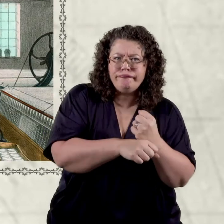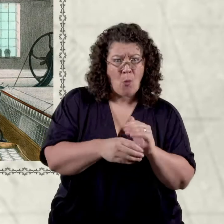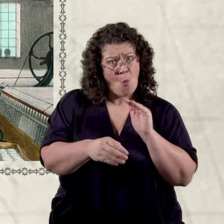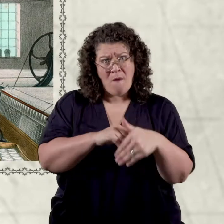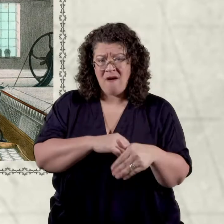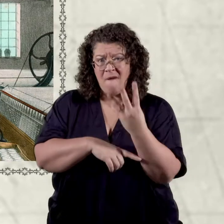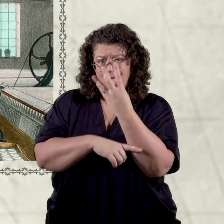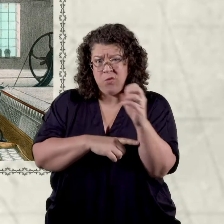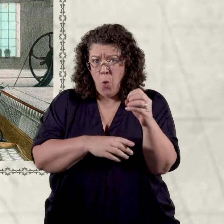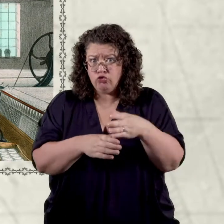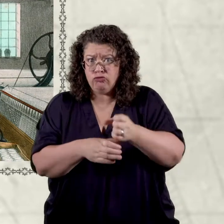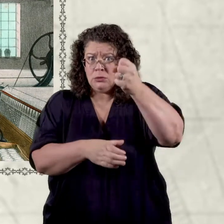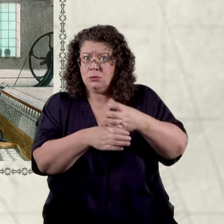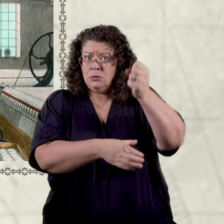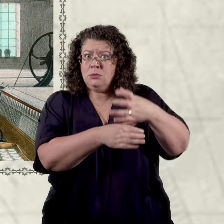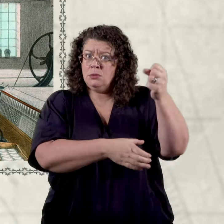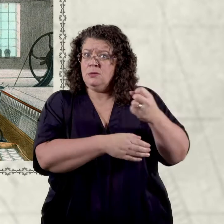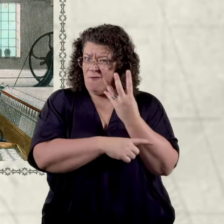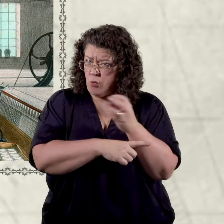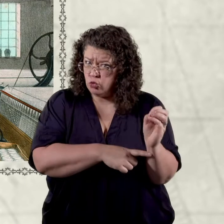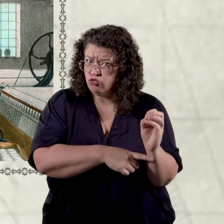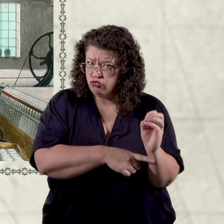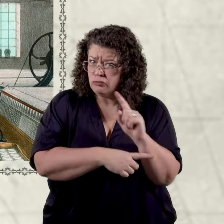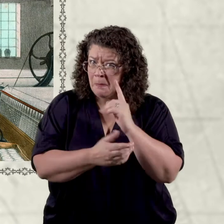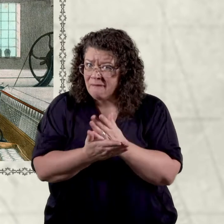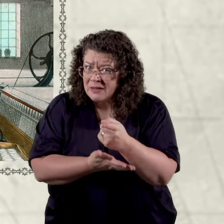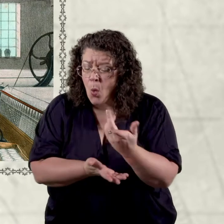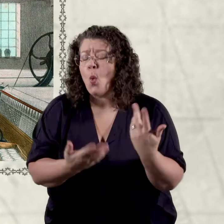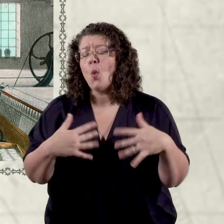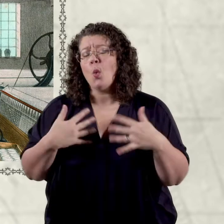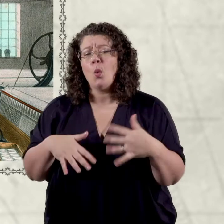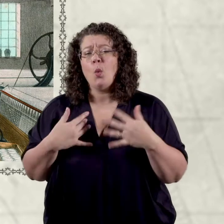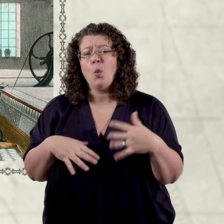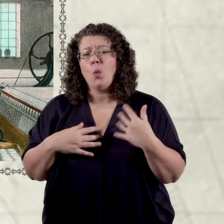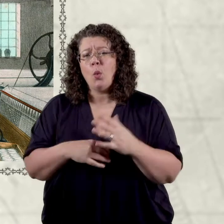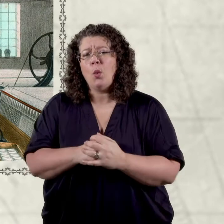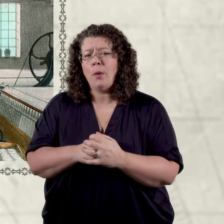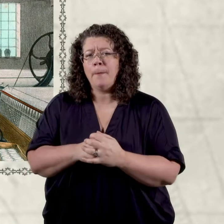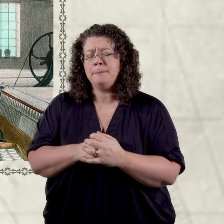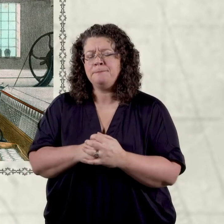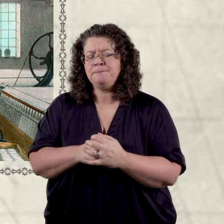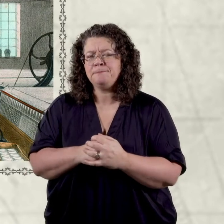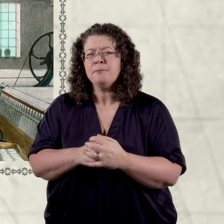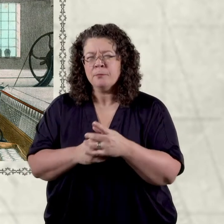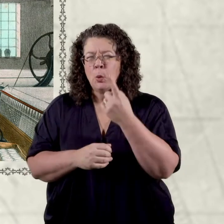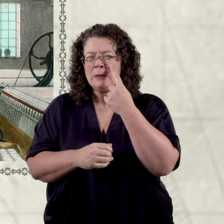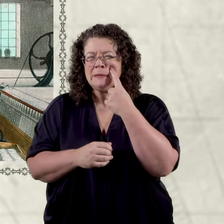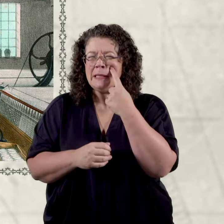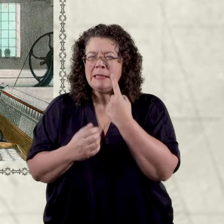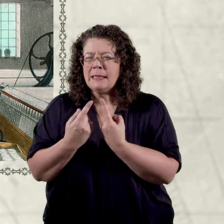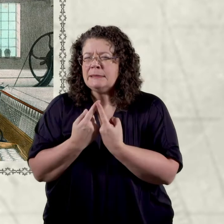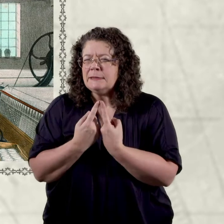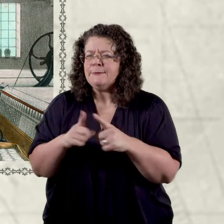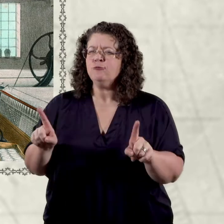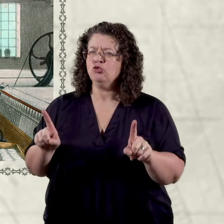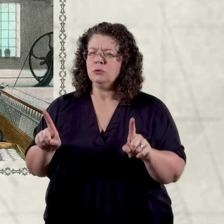cynhyrchu 400 rolyn ar yr un pryd. Anhygoel. Chi'n gallu gweld y gwahaniaeth rhwng y